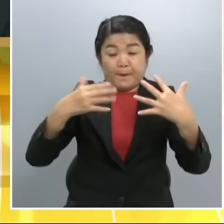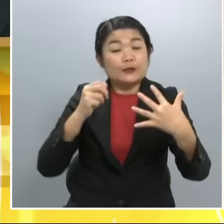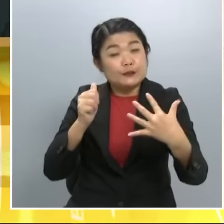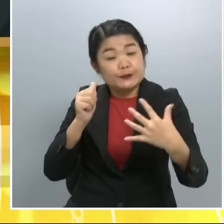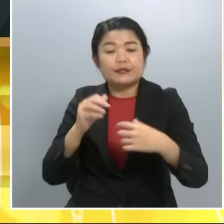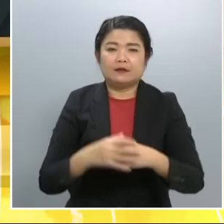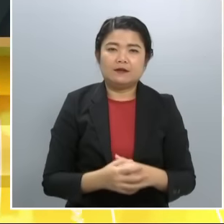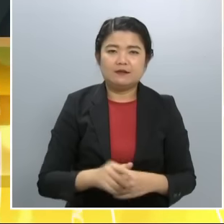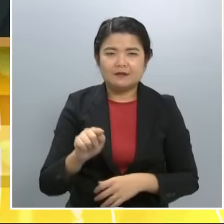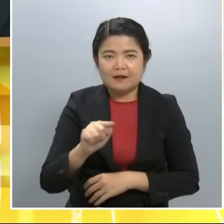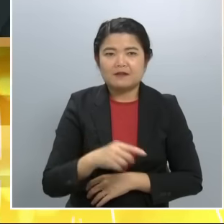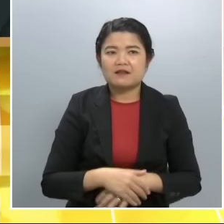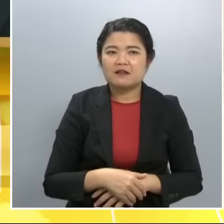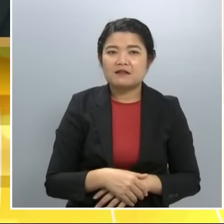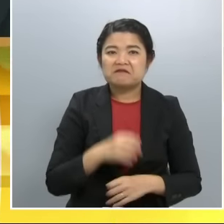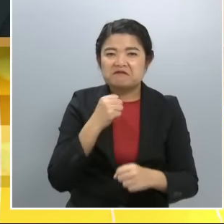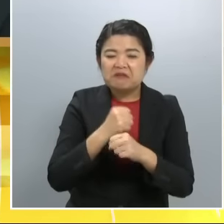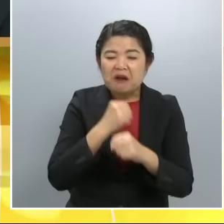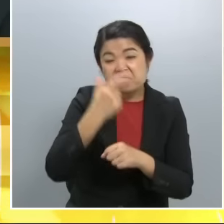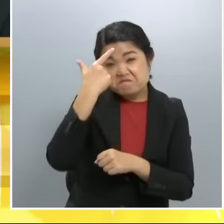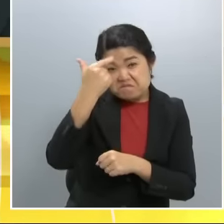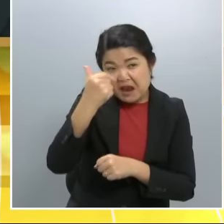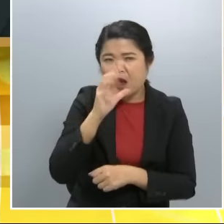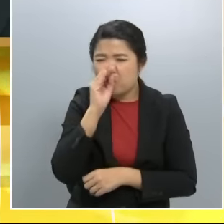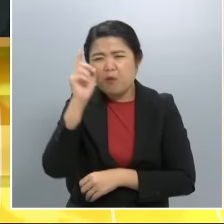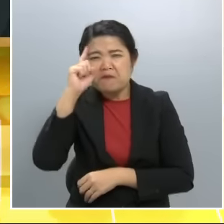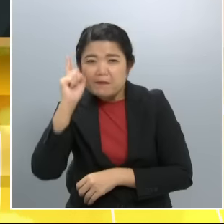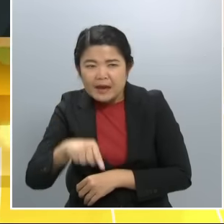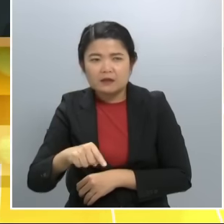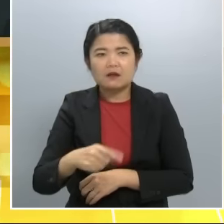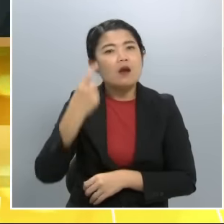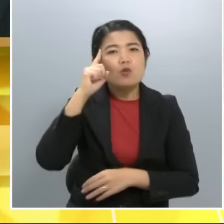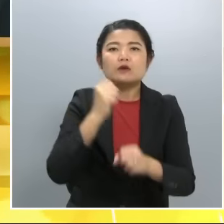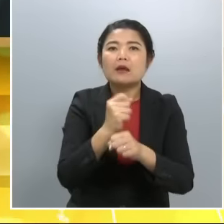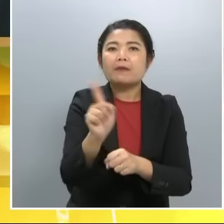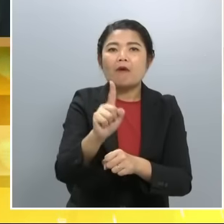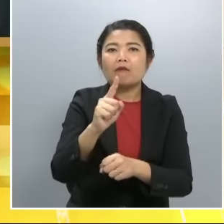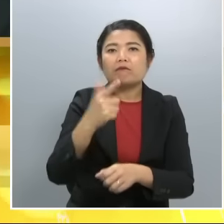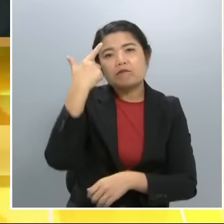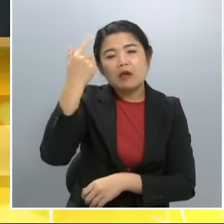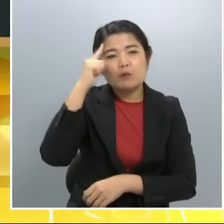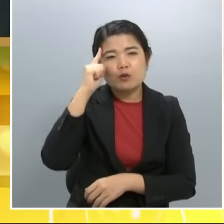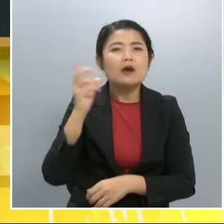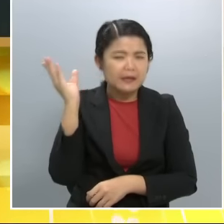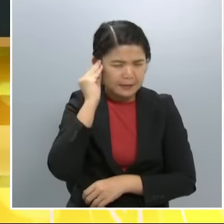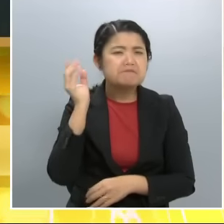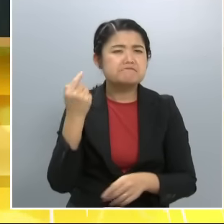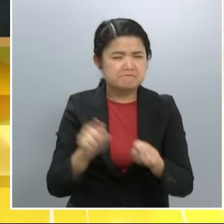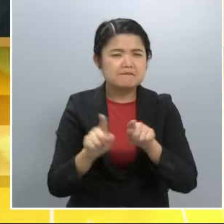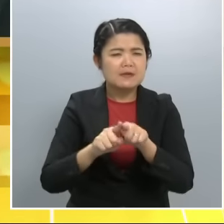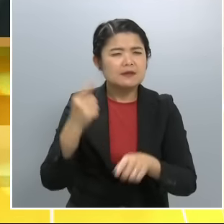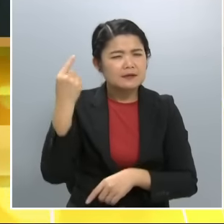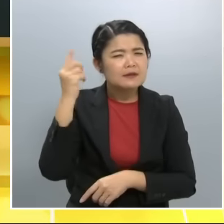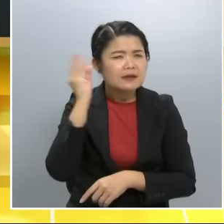พราะพูดไม่เก่งแต่ว่าทำงานเก่งก็ไม่รู้ว่าทำงานอะไรคือเก่งก็ไม่รู้เหมือนกันแต่นี่เป็นเรื่องผมได้ยินกันในพรรคผมว่